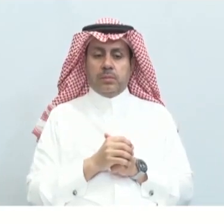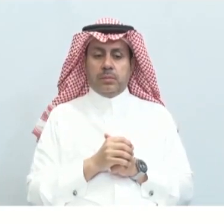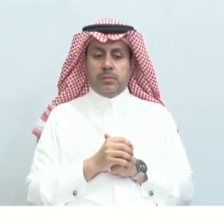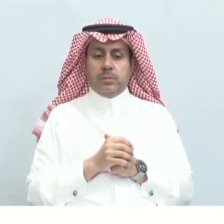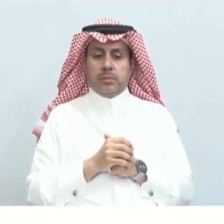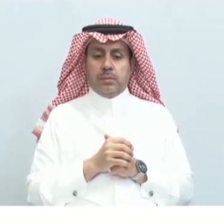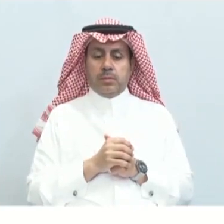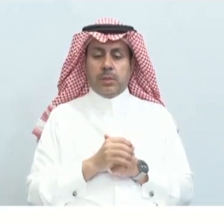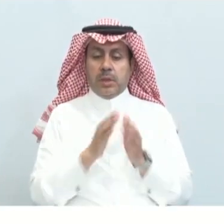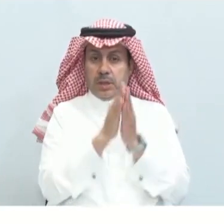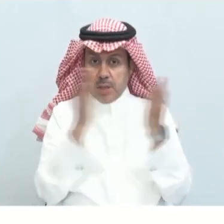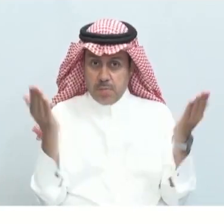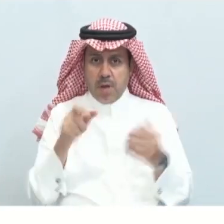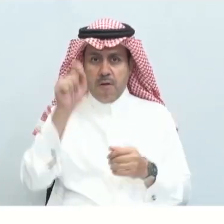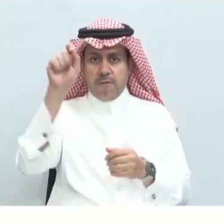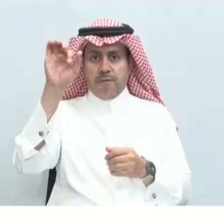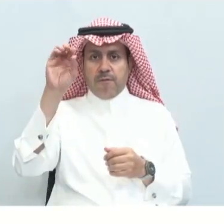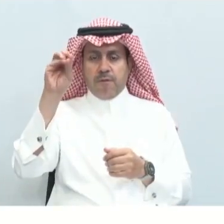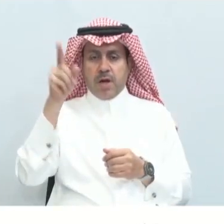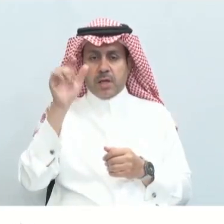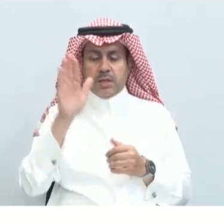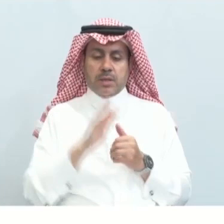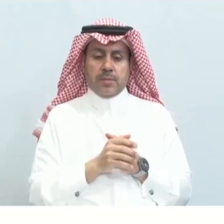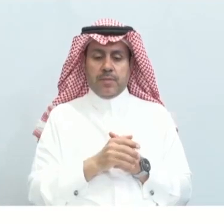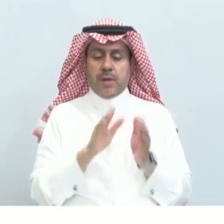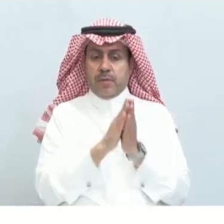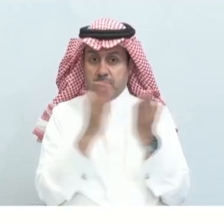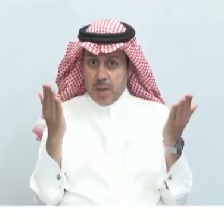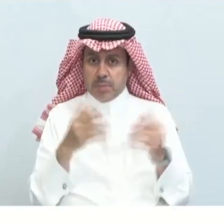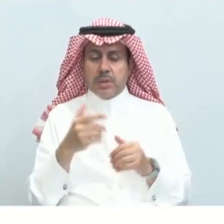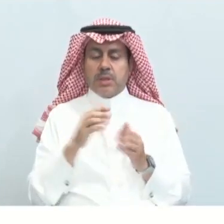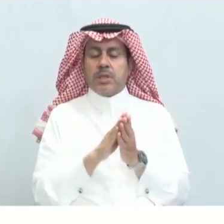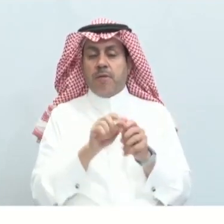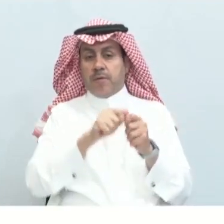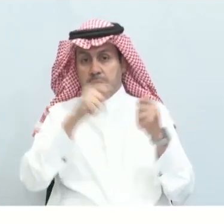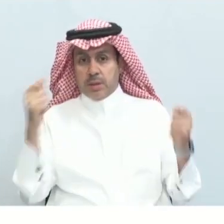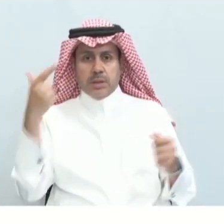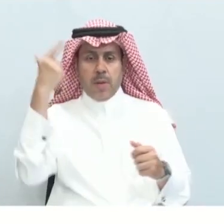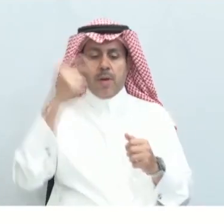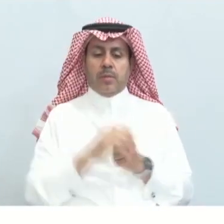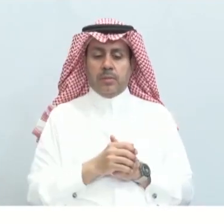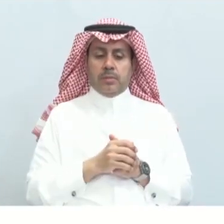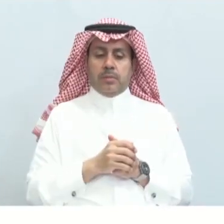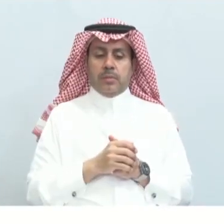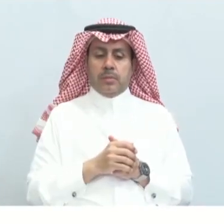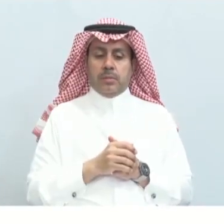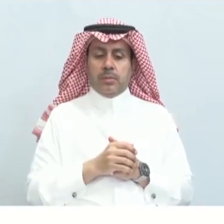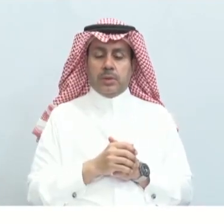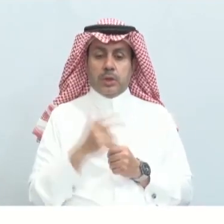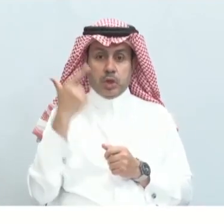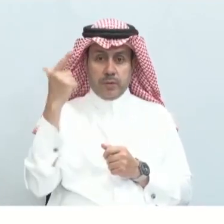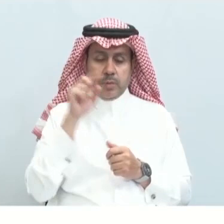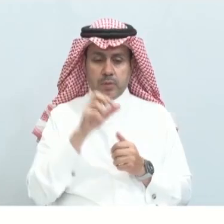الفهارس افتحوا على الفهارس صفحه سبعه وانظروا الى موضوعنا لهذا اليوم هذه الصفحه